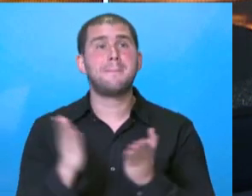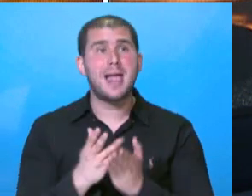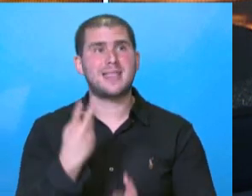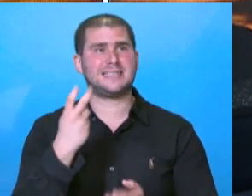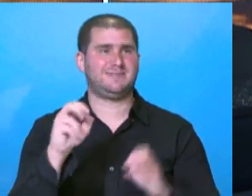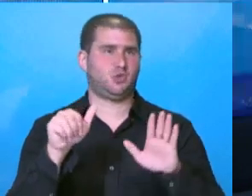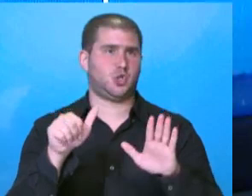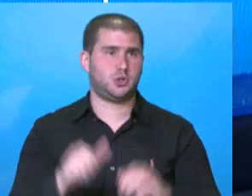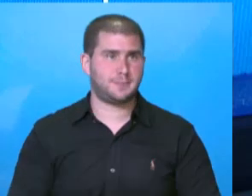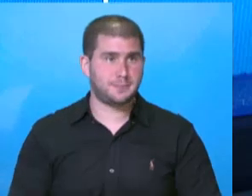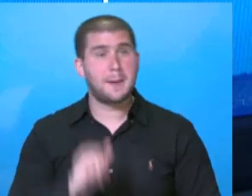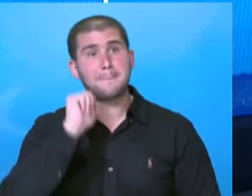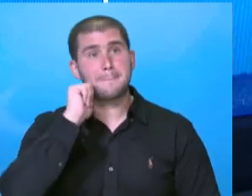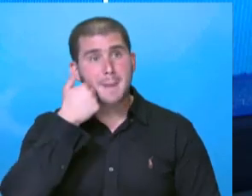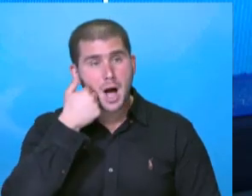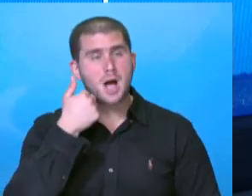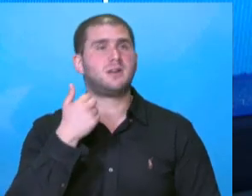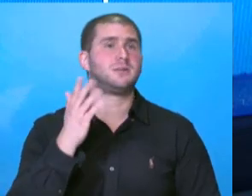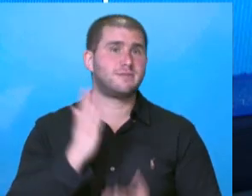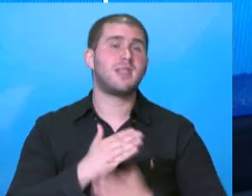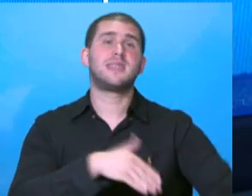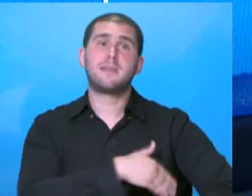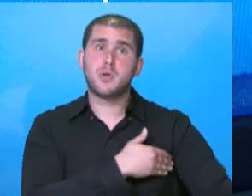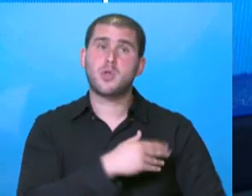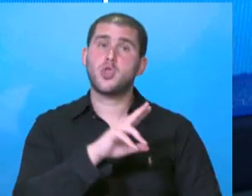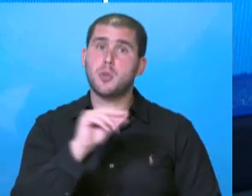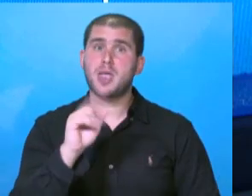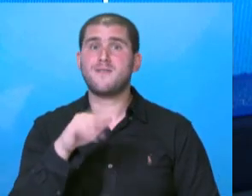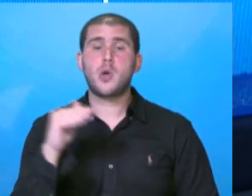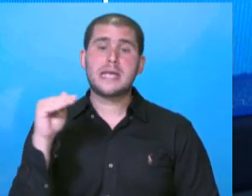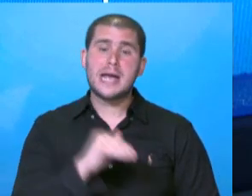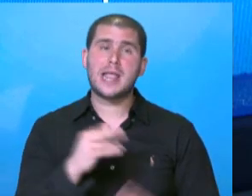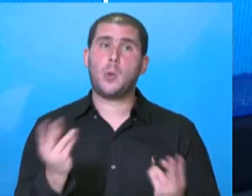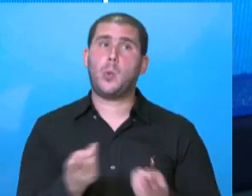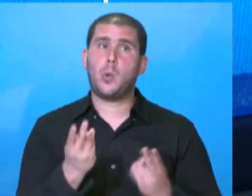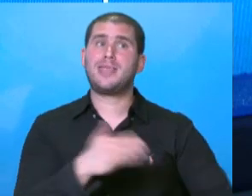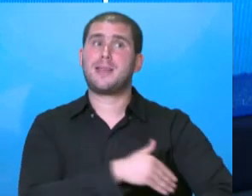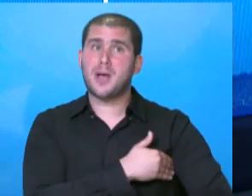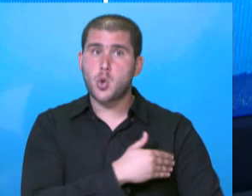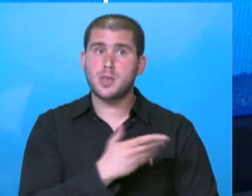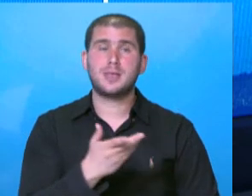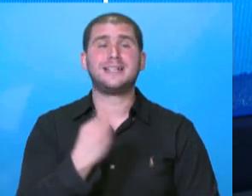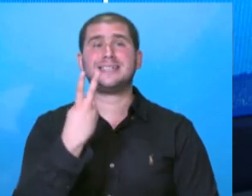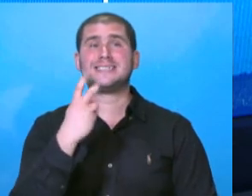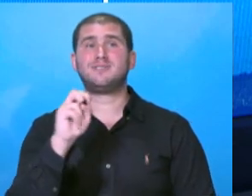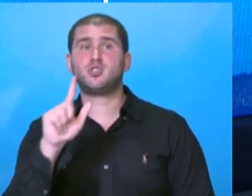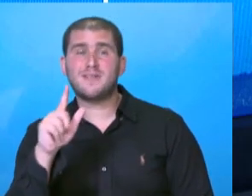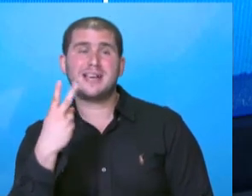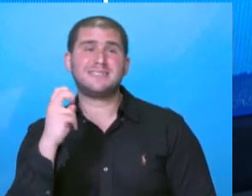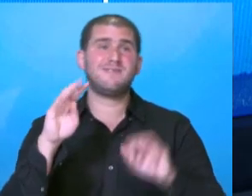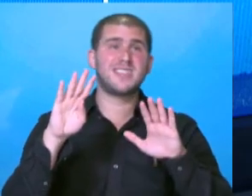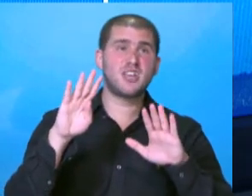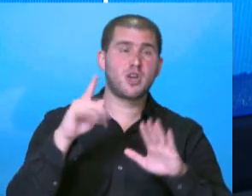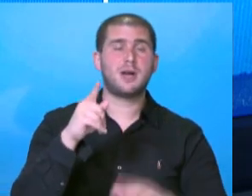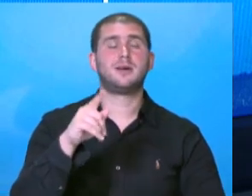26 מעלות. מחר אנחנו מדברים על טמפרטורות מאוד דומות, אפילו עוד ירידה קלה בטמפרטורות בערים, 27-29 מעלות,